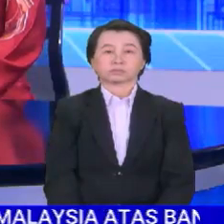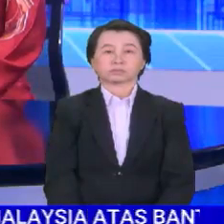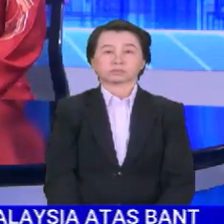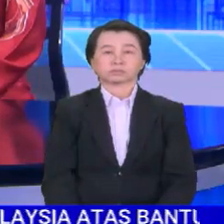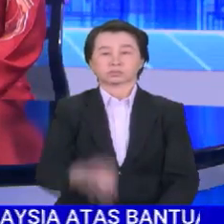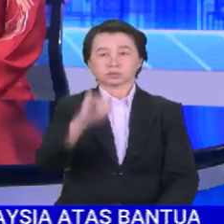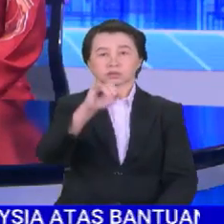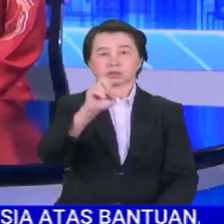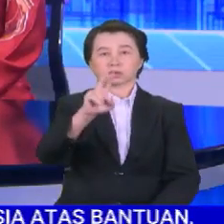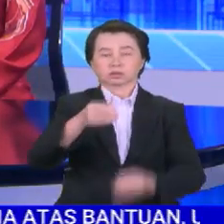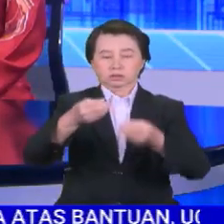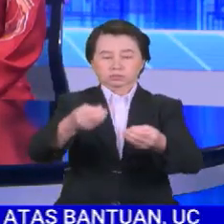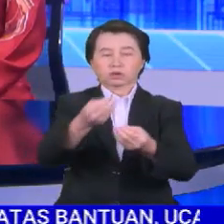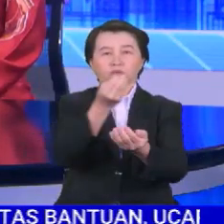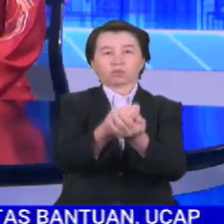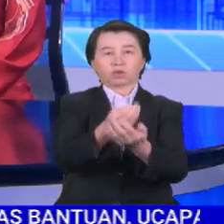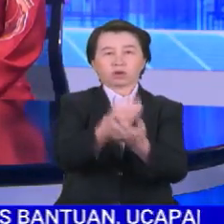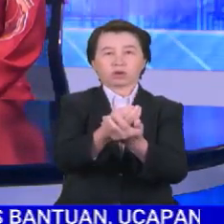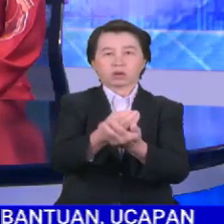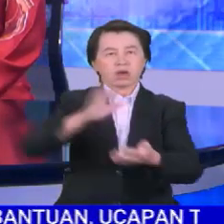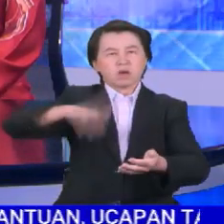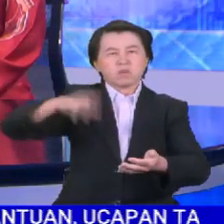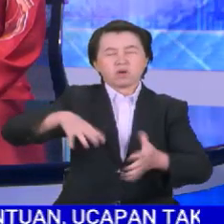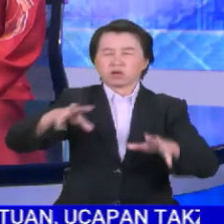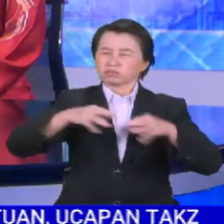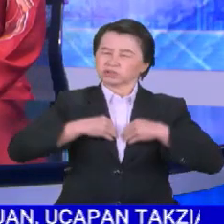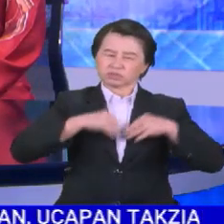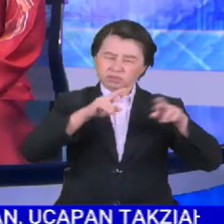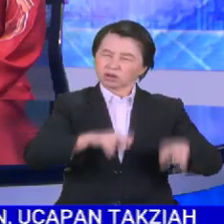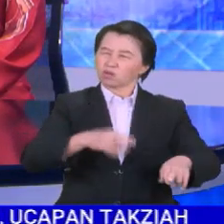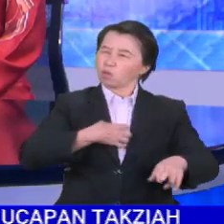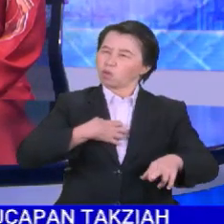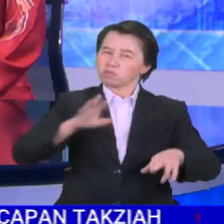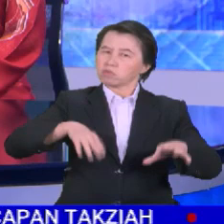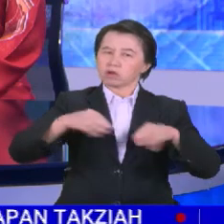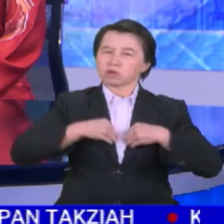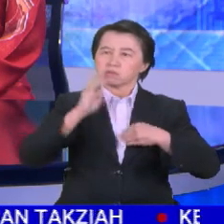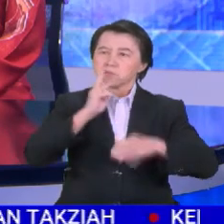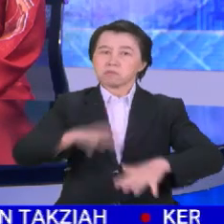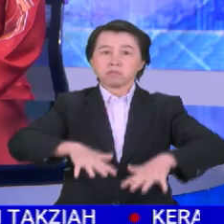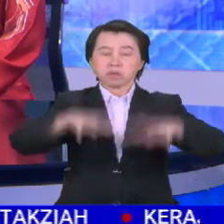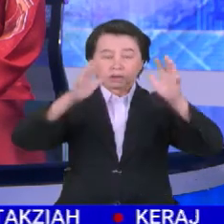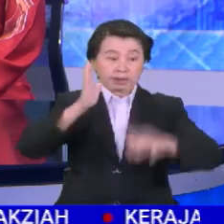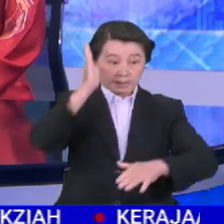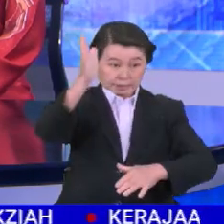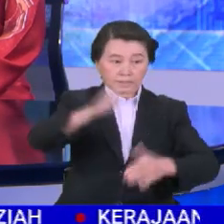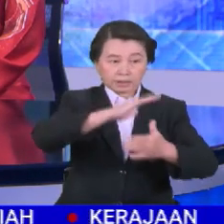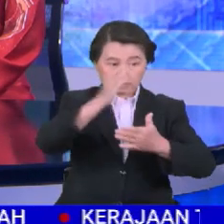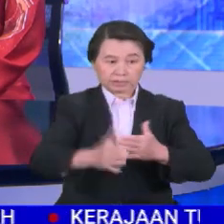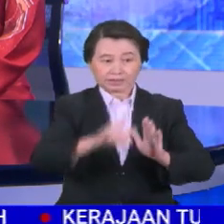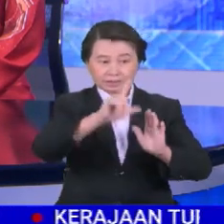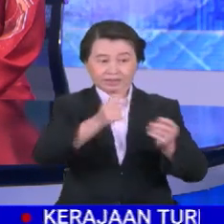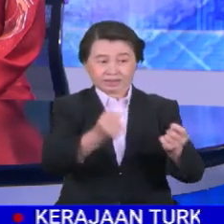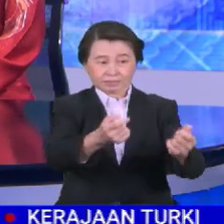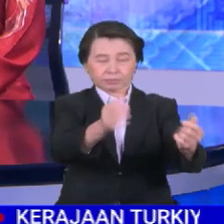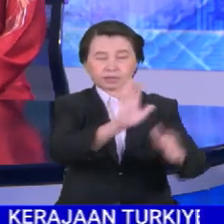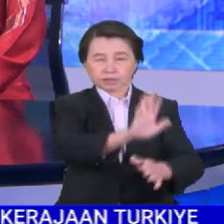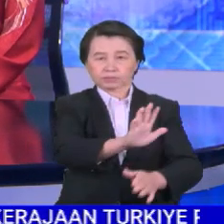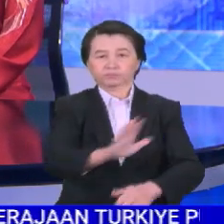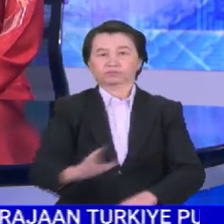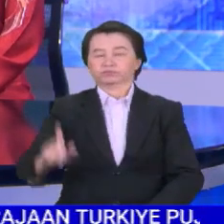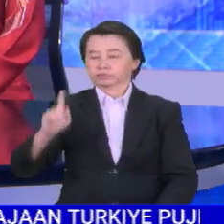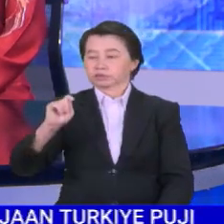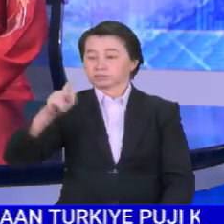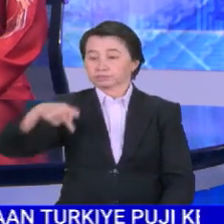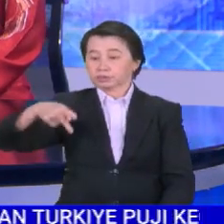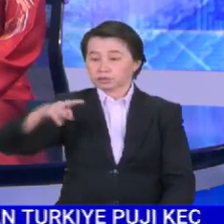isu pemberian wang ihsan yang didakwa belum diterima penduduk terjejas banjir akan diselesaikan segera. Timbalan Perdana Menteri Datuk